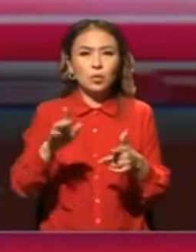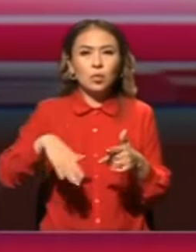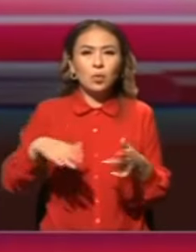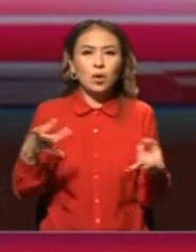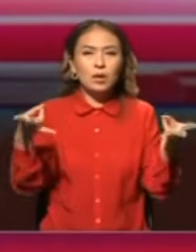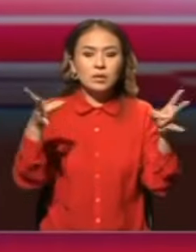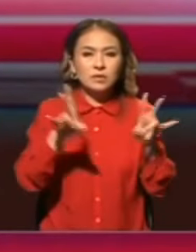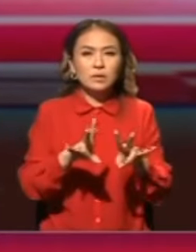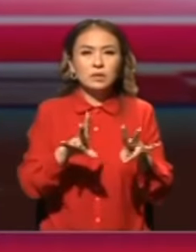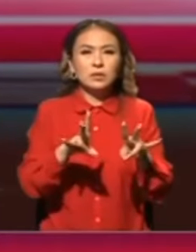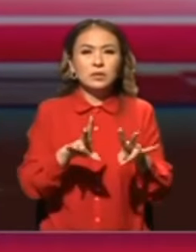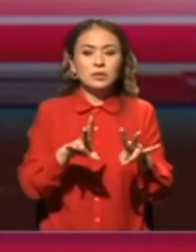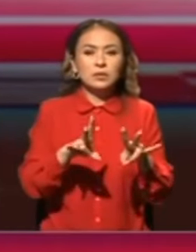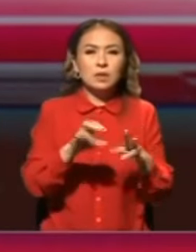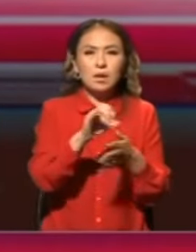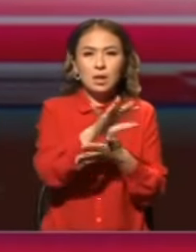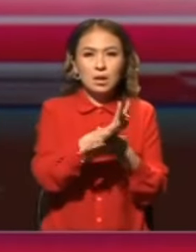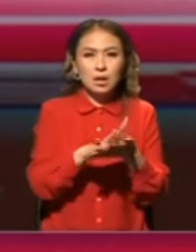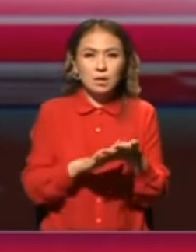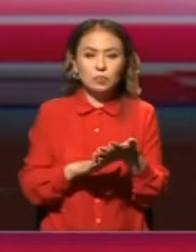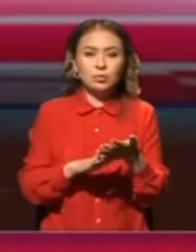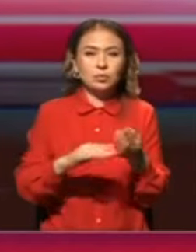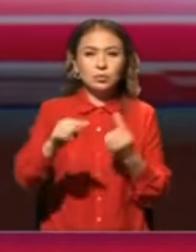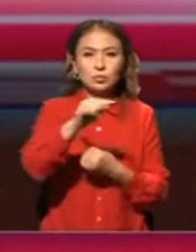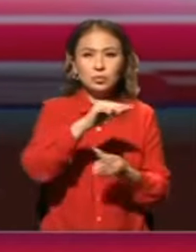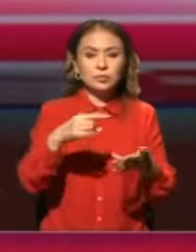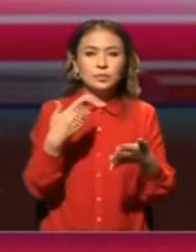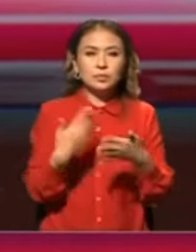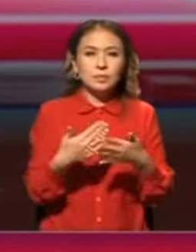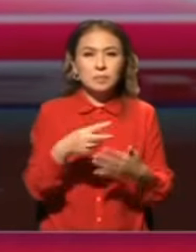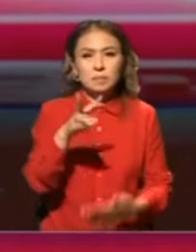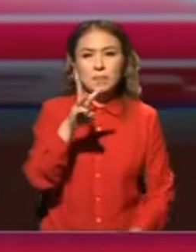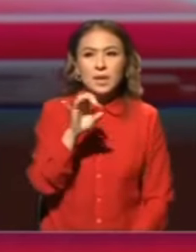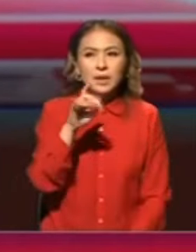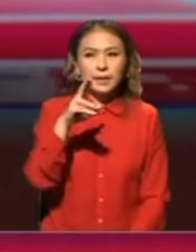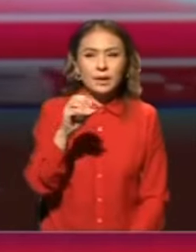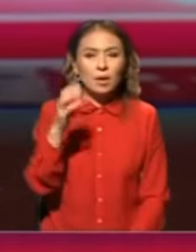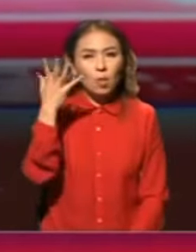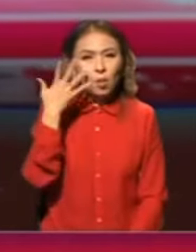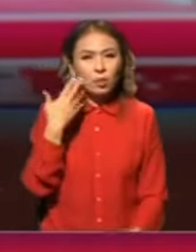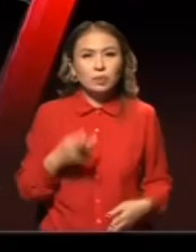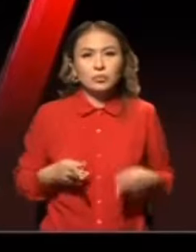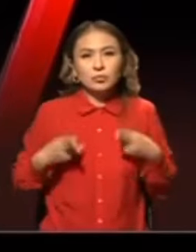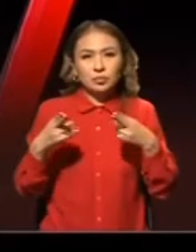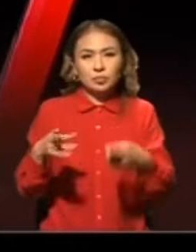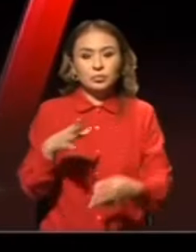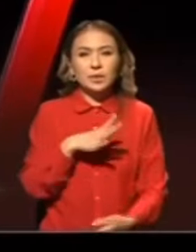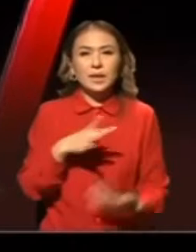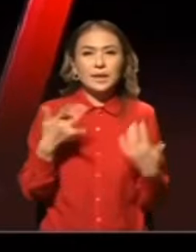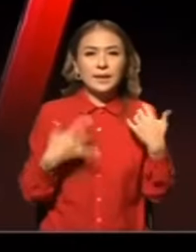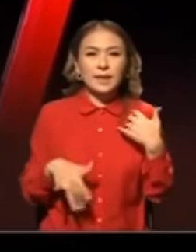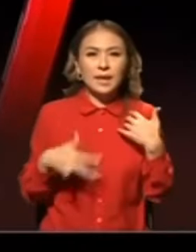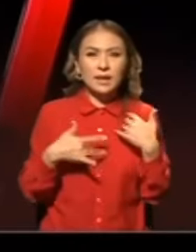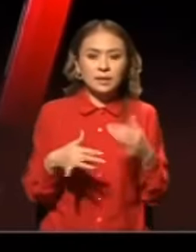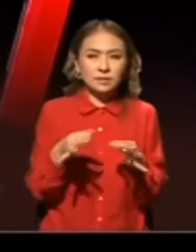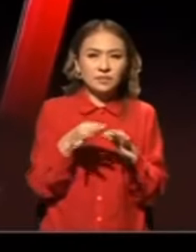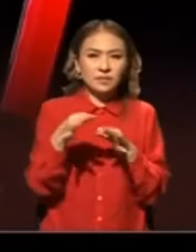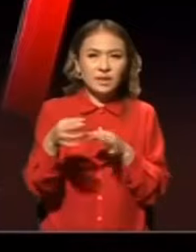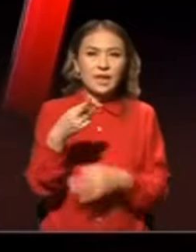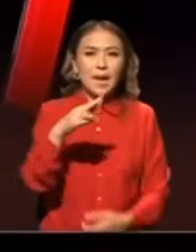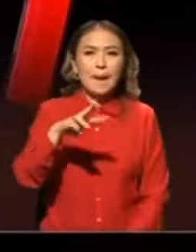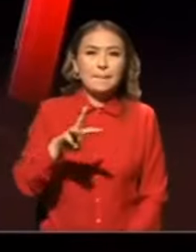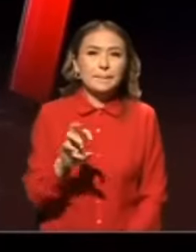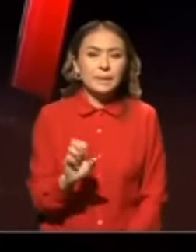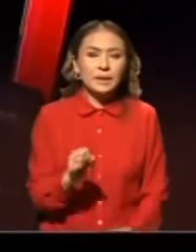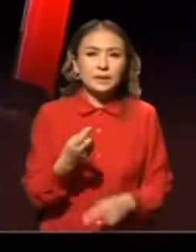қалды ол өнімді әрі қарай өңдеу. Мысалы, мен кеше Меркеге барған кезде Байдыбек ауданында бардық, Тараздың шетінде Ямы деген